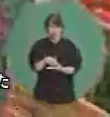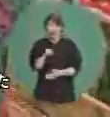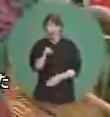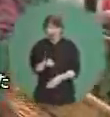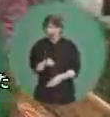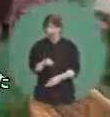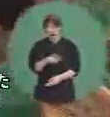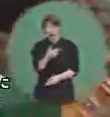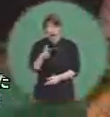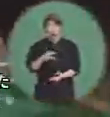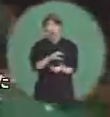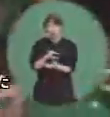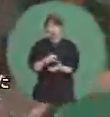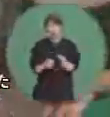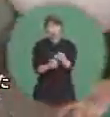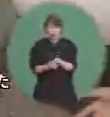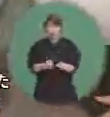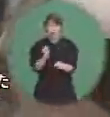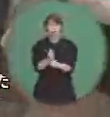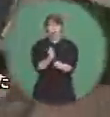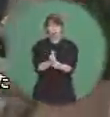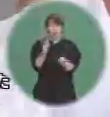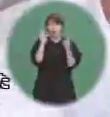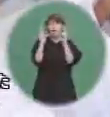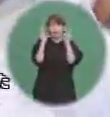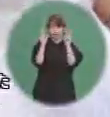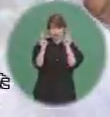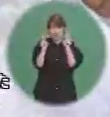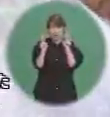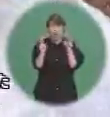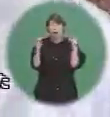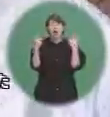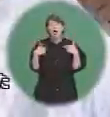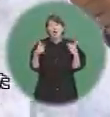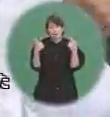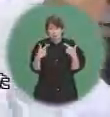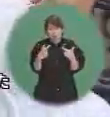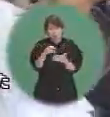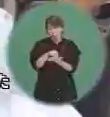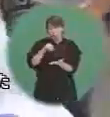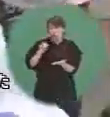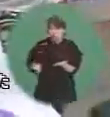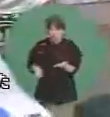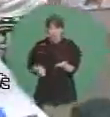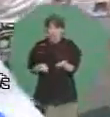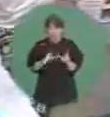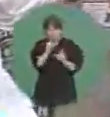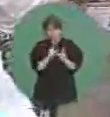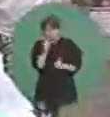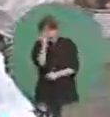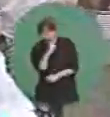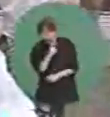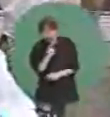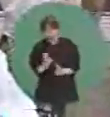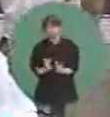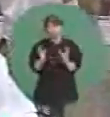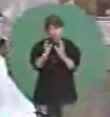した大玉村づくりは、通常は廃棄される規格外の野菜を販売しました。